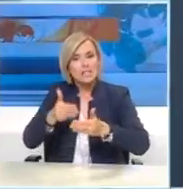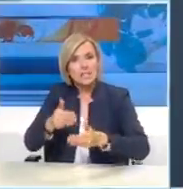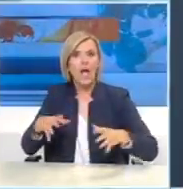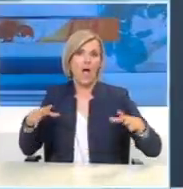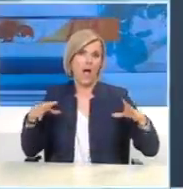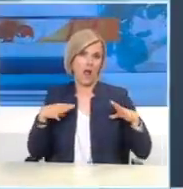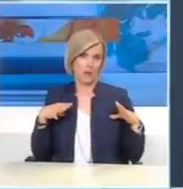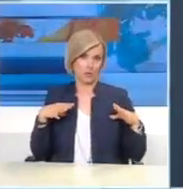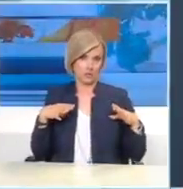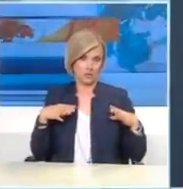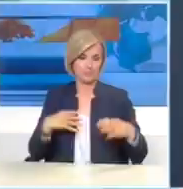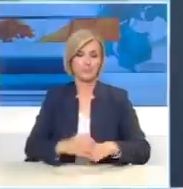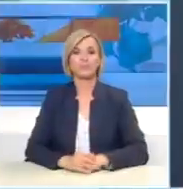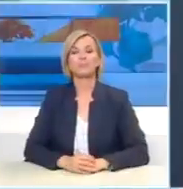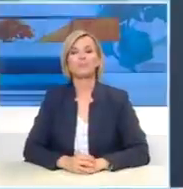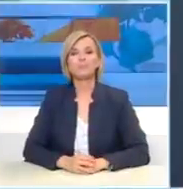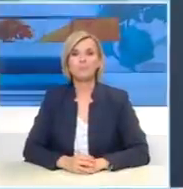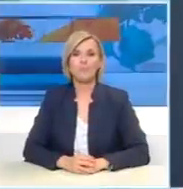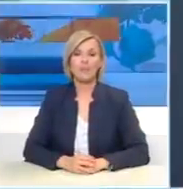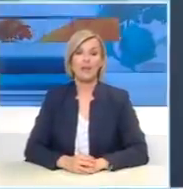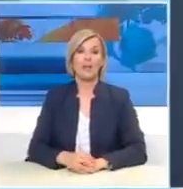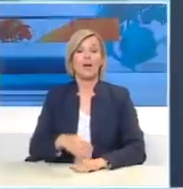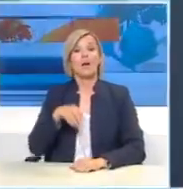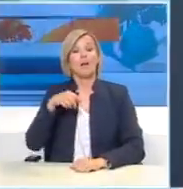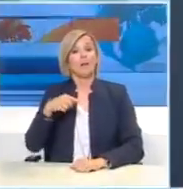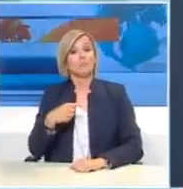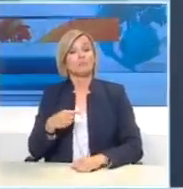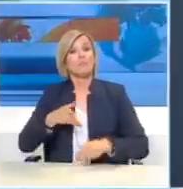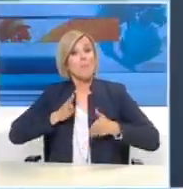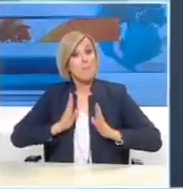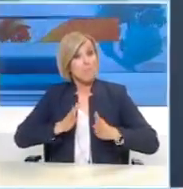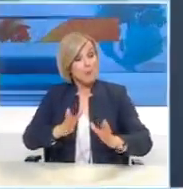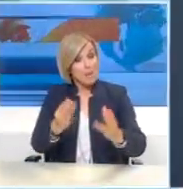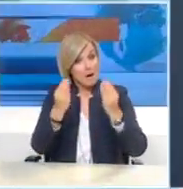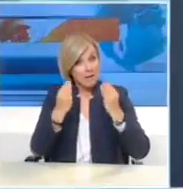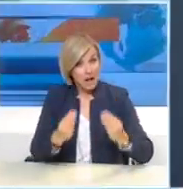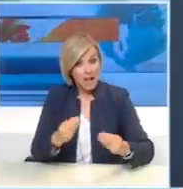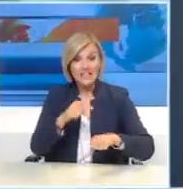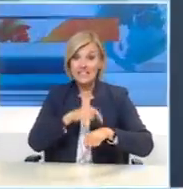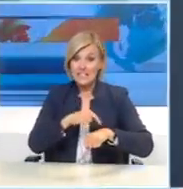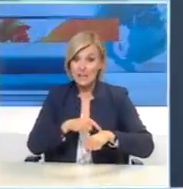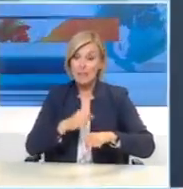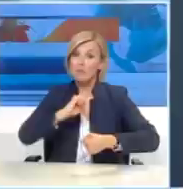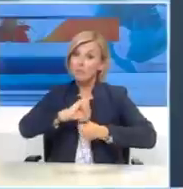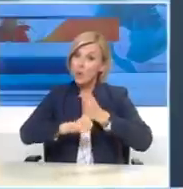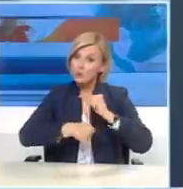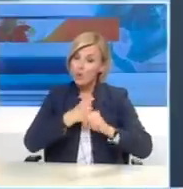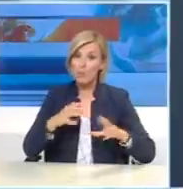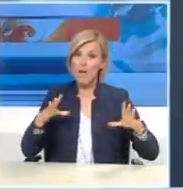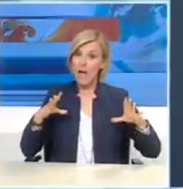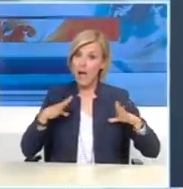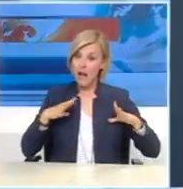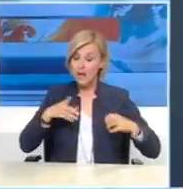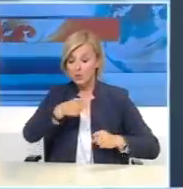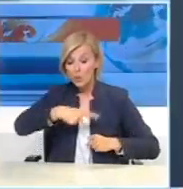Η καλύτερη καταγραφή της πορείας του ιού θα συμβάλλει στη βελτίωση των χειρισμών μας κατά τη σταδιακή άρση των μέτρων, η οποία, όπως αναγνωρίζεται από